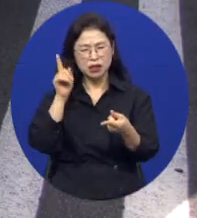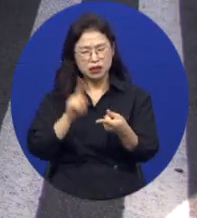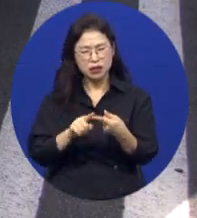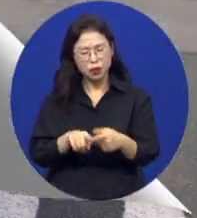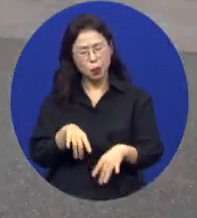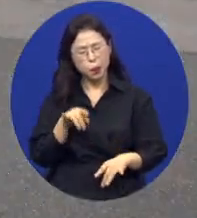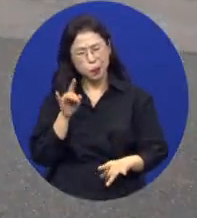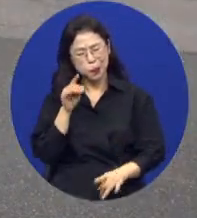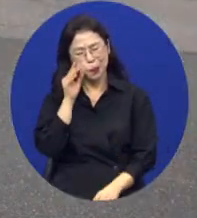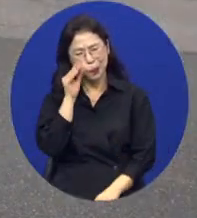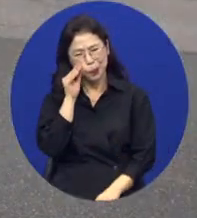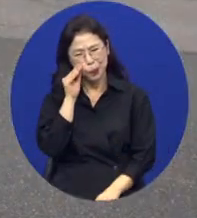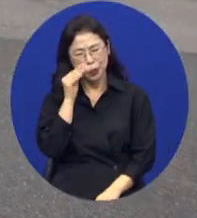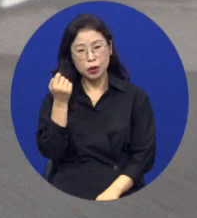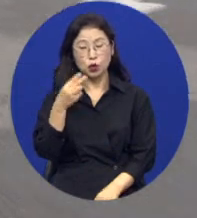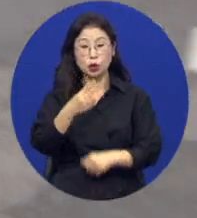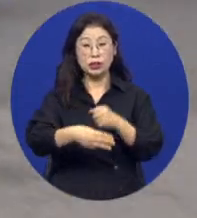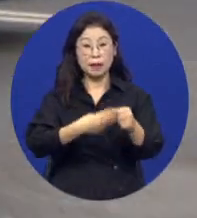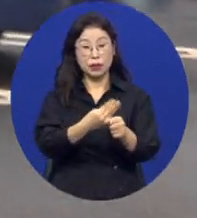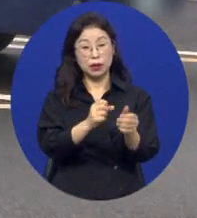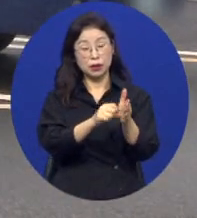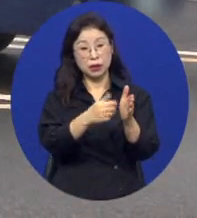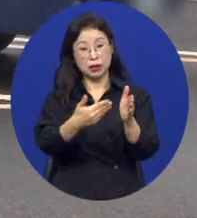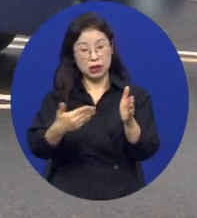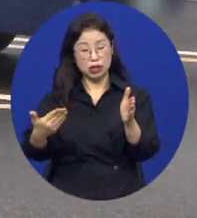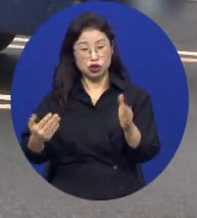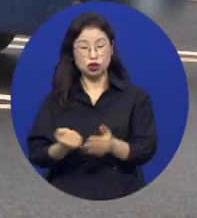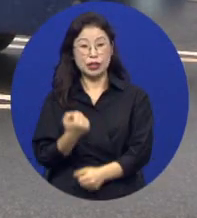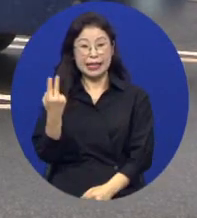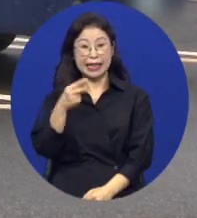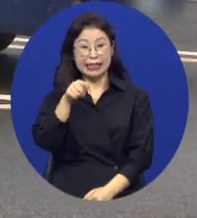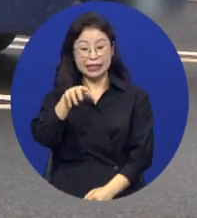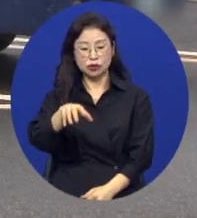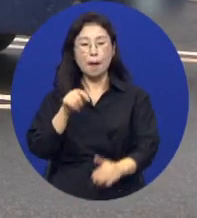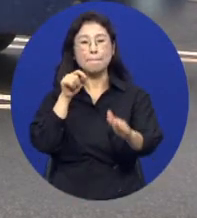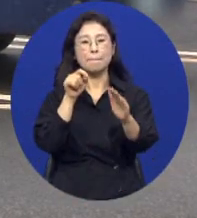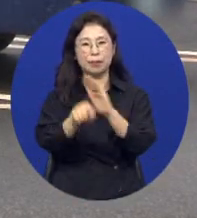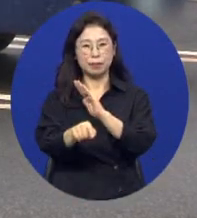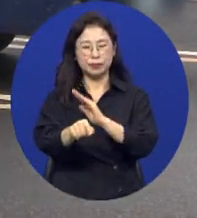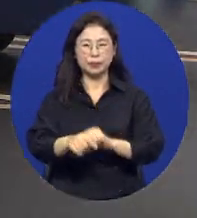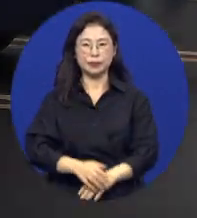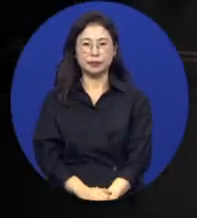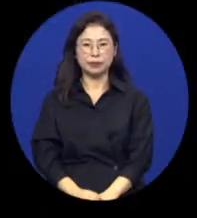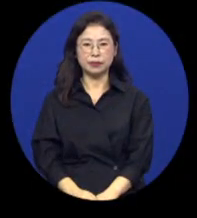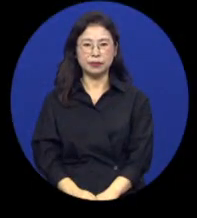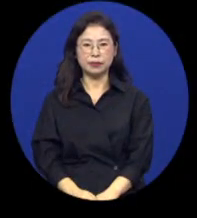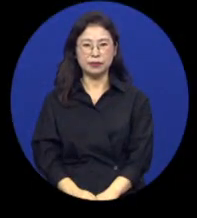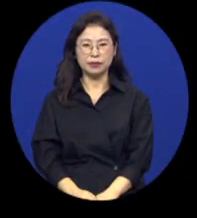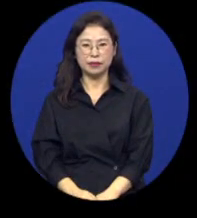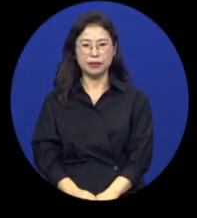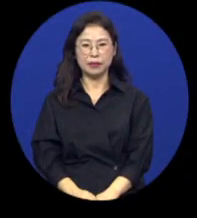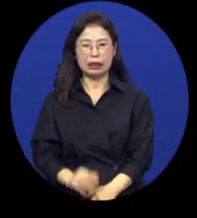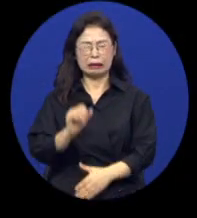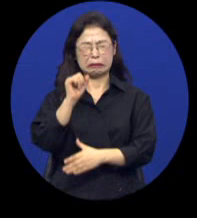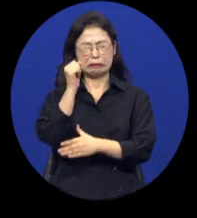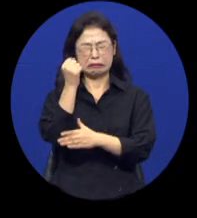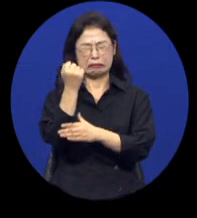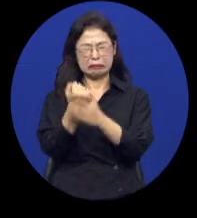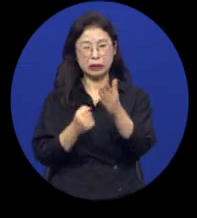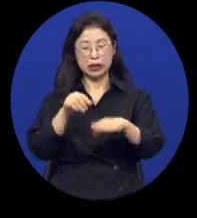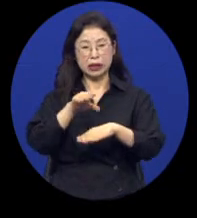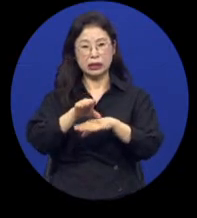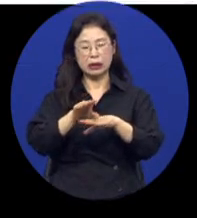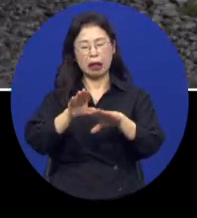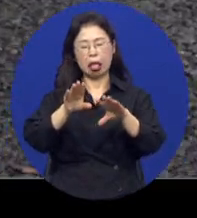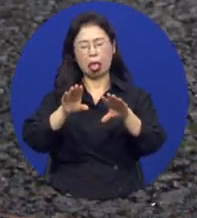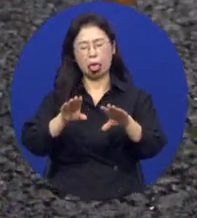있습니다 그리고 3년이 흐른 뒤 취재 팀이 다시 현장을 찾았습니다 심하게 녹슨 차량이